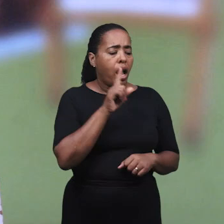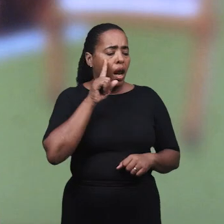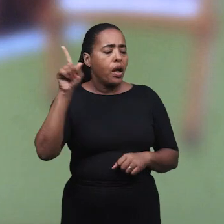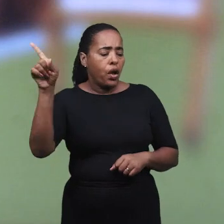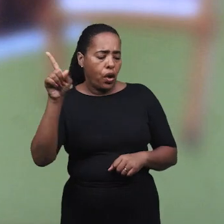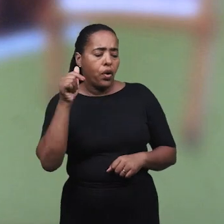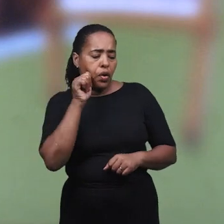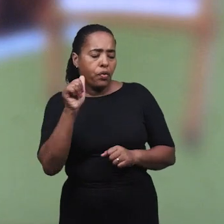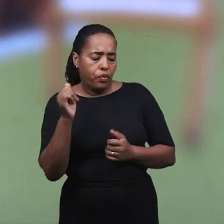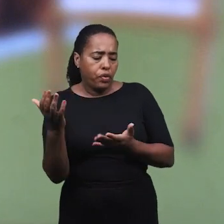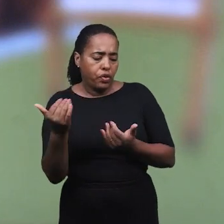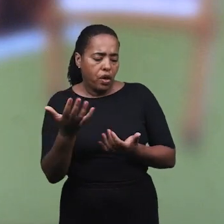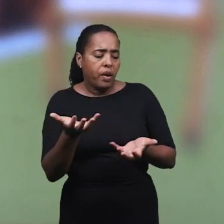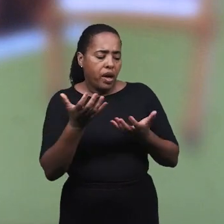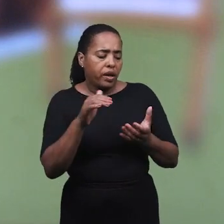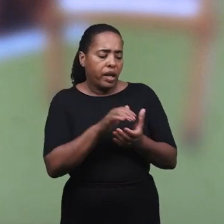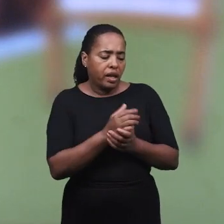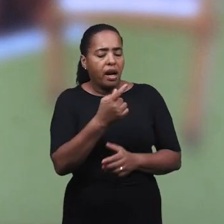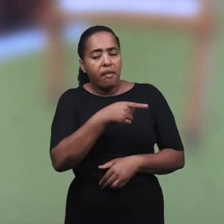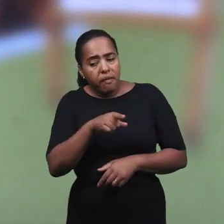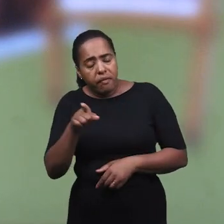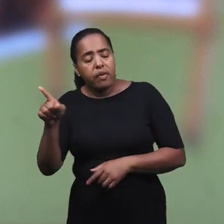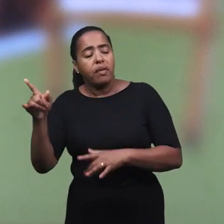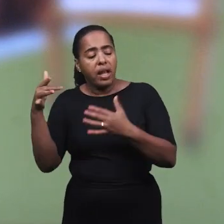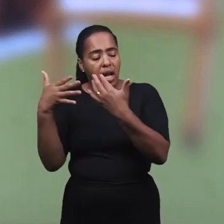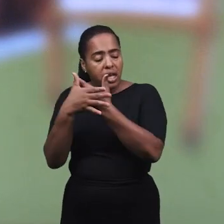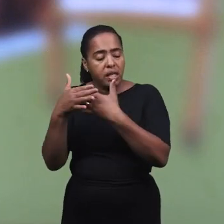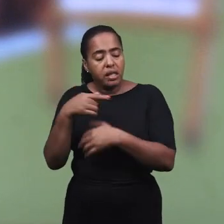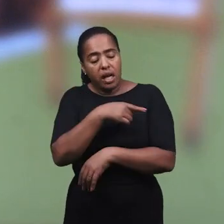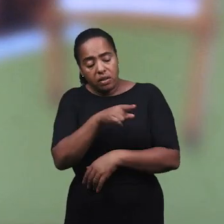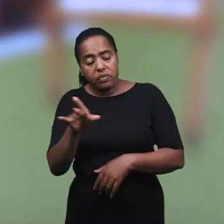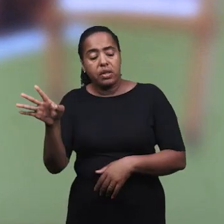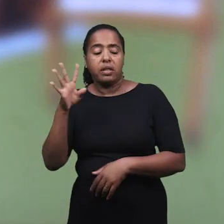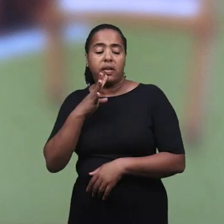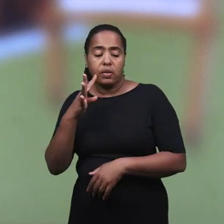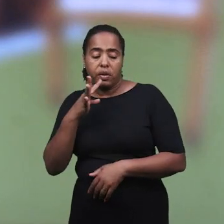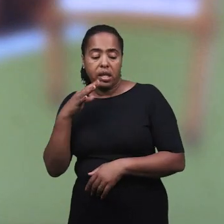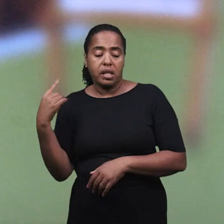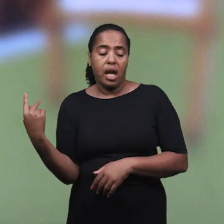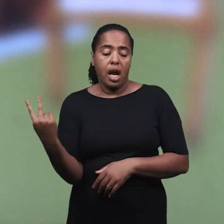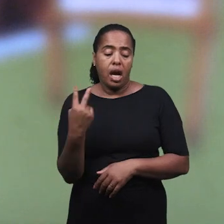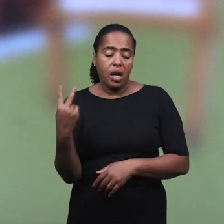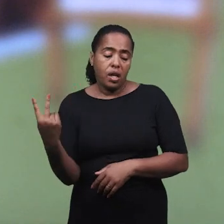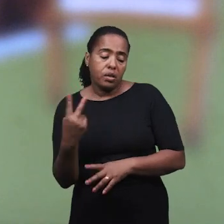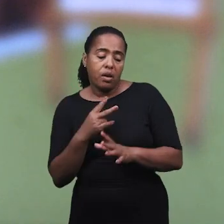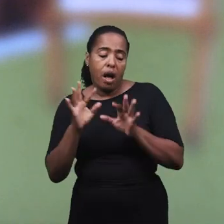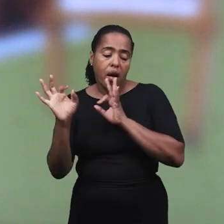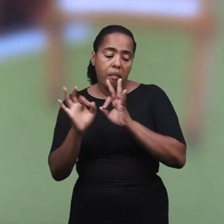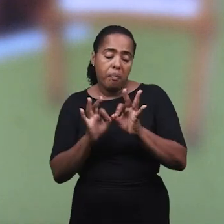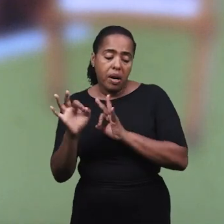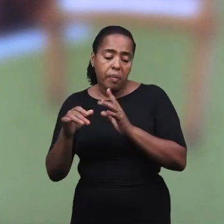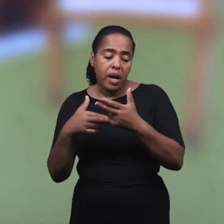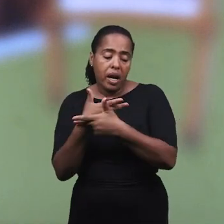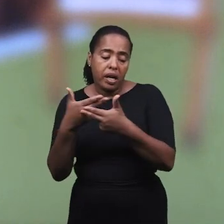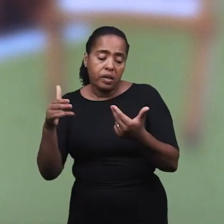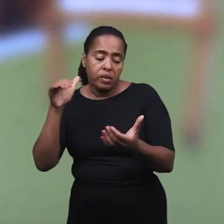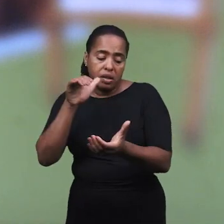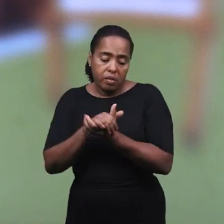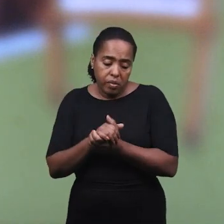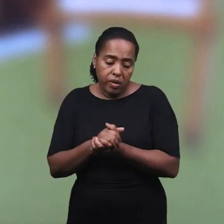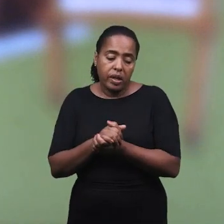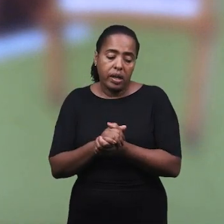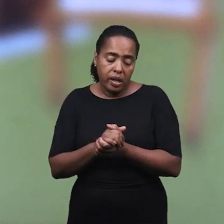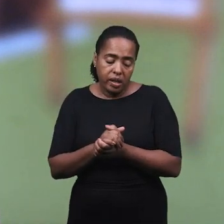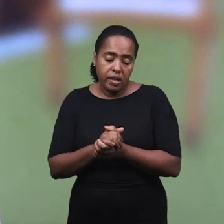fille. Il est revenu, il a dit à ses parents, je veux me marier avec cette fille. Allons-y à Timna, afin que vous puissiez la connaître et